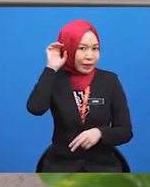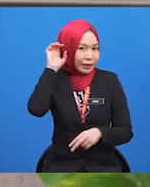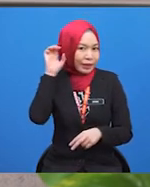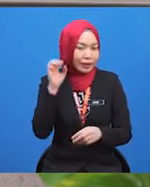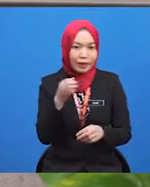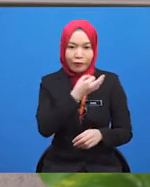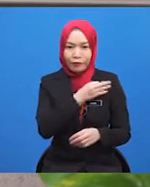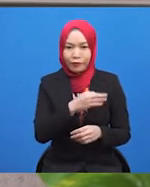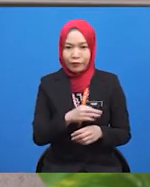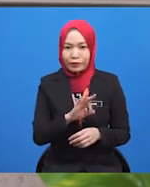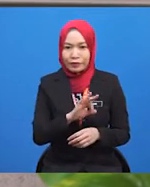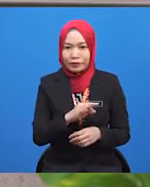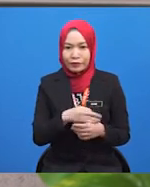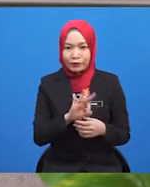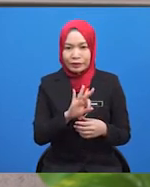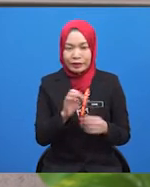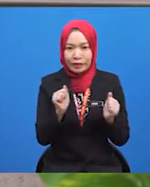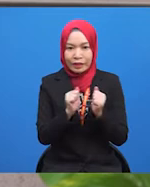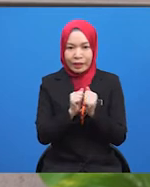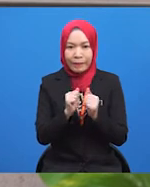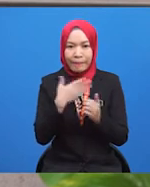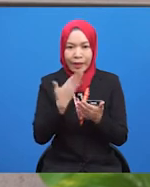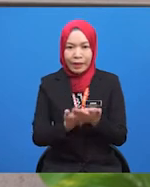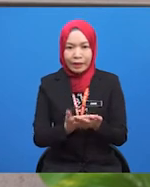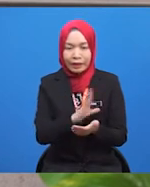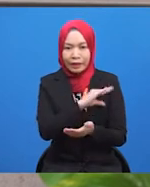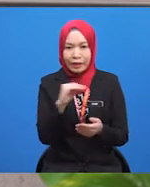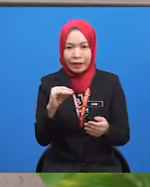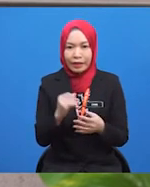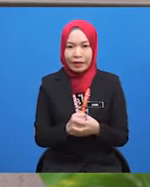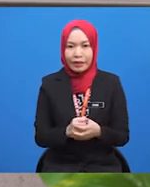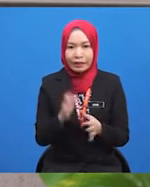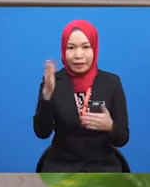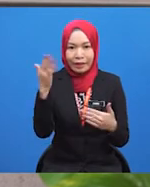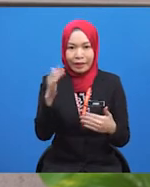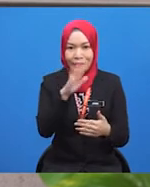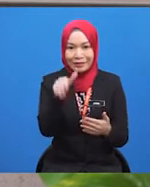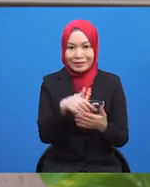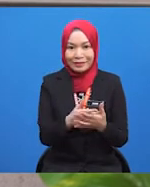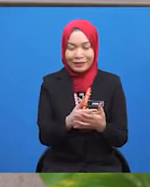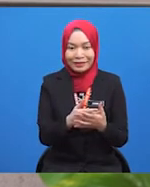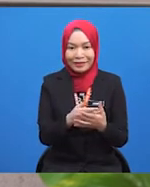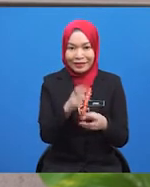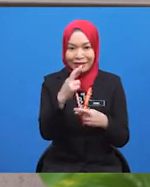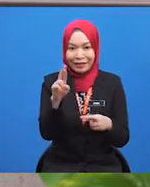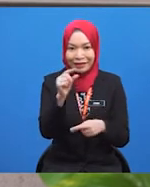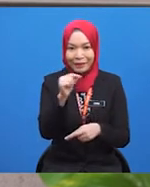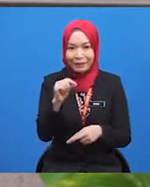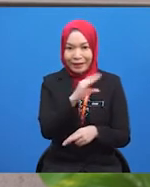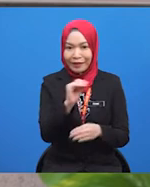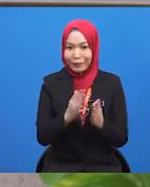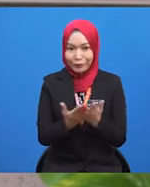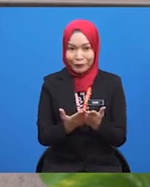berfungsi dengan baik. Dan cikgu harap murid-murid telah sediakan pen dan buku nota. Jom kita belajar!